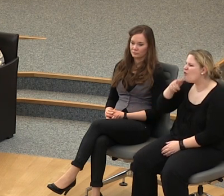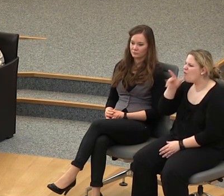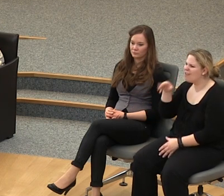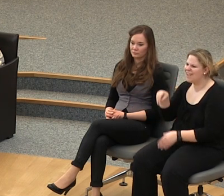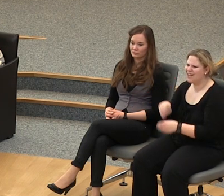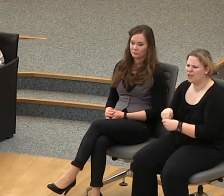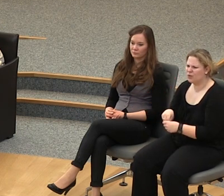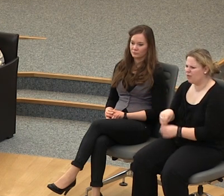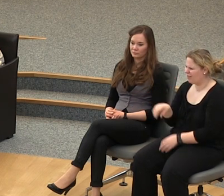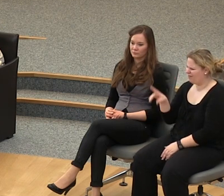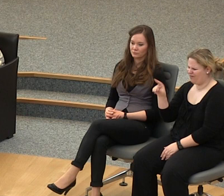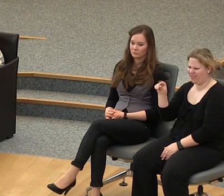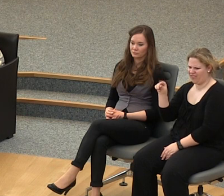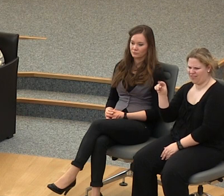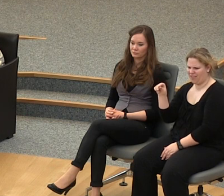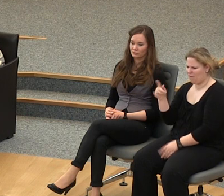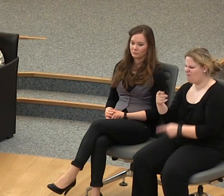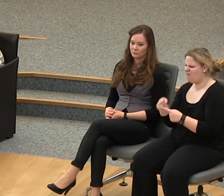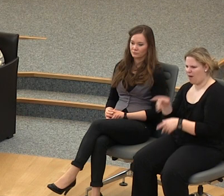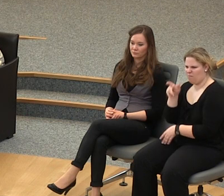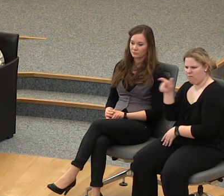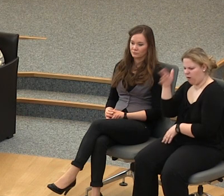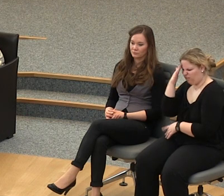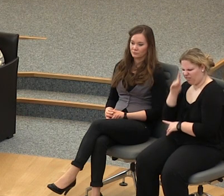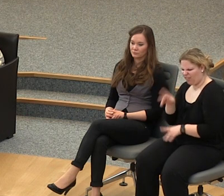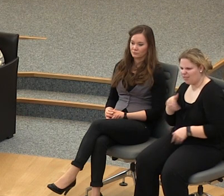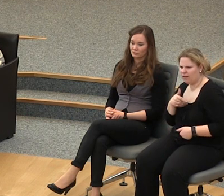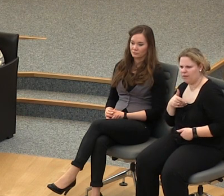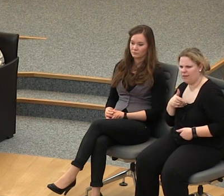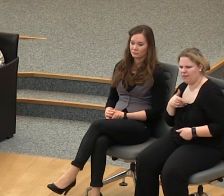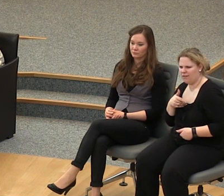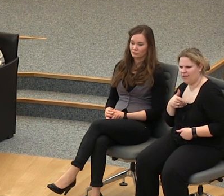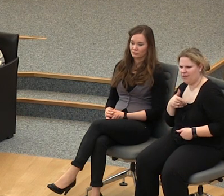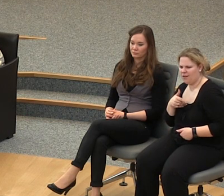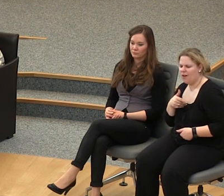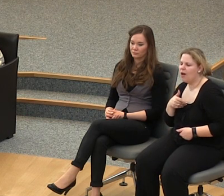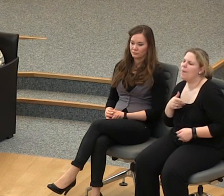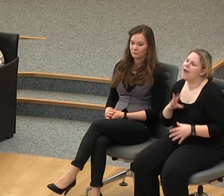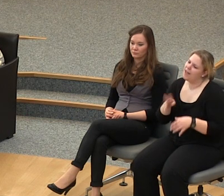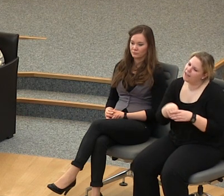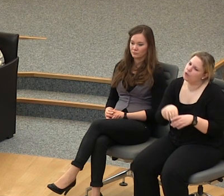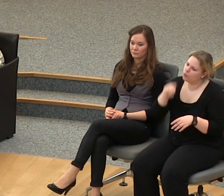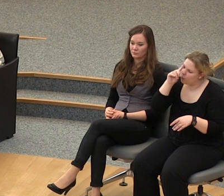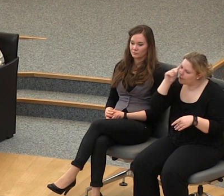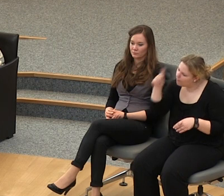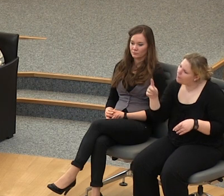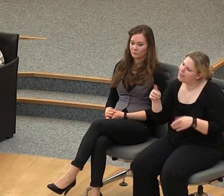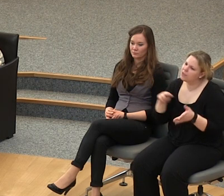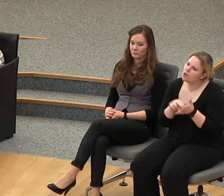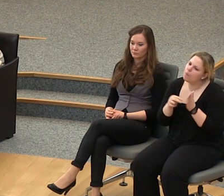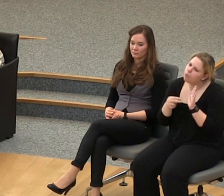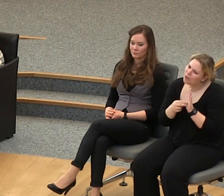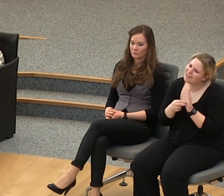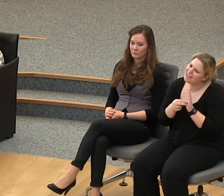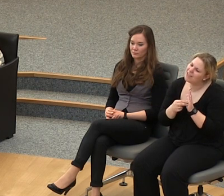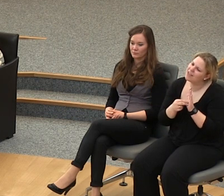überhaupt, primär mit der Politik von und mit Menschen mit Behinderungen